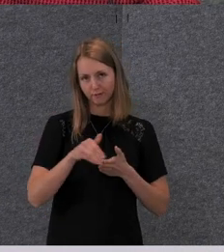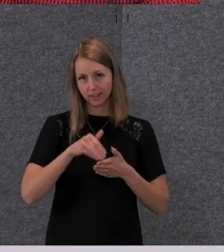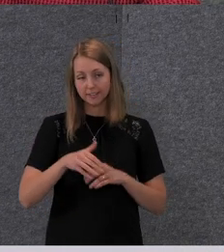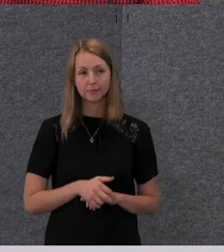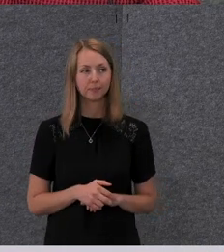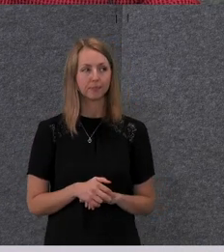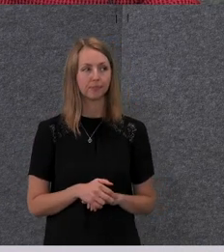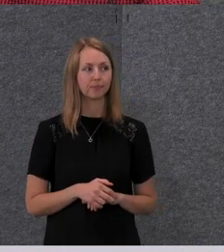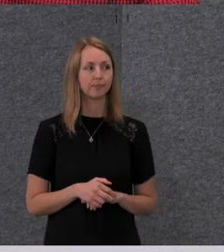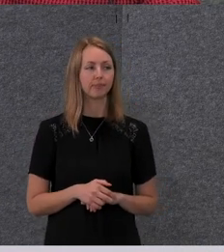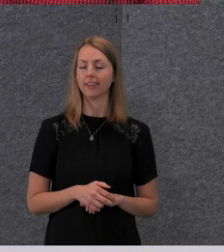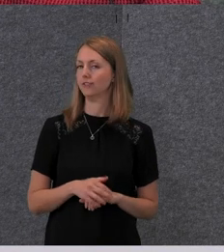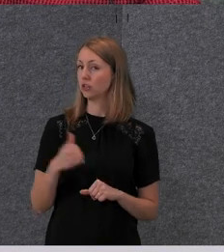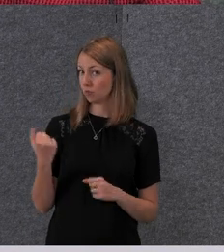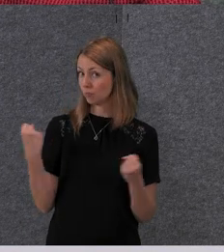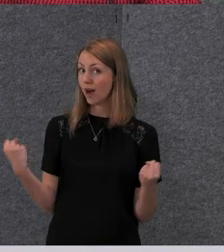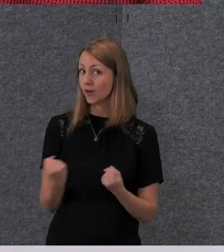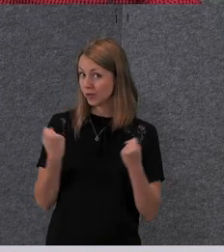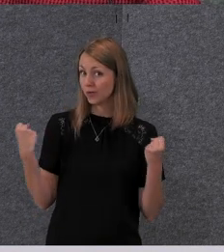Die großartigen Übungen zu machen.